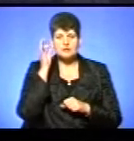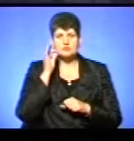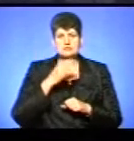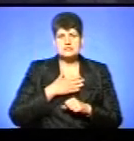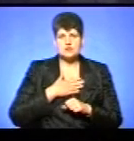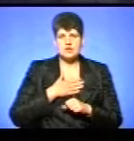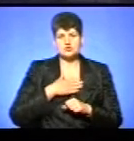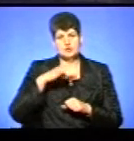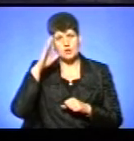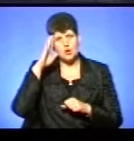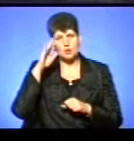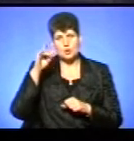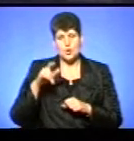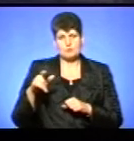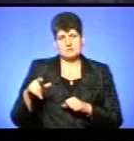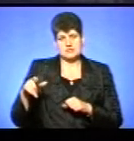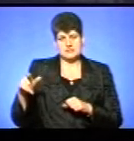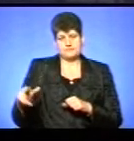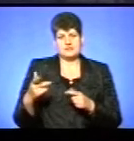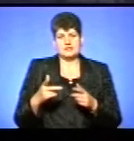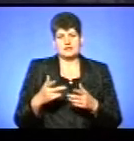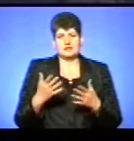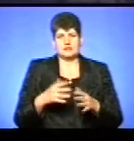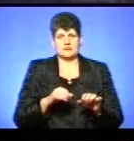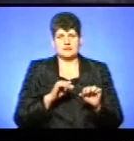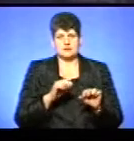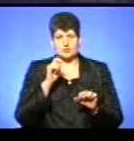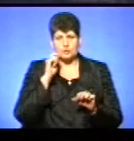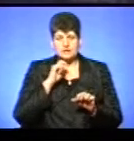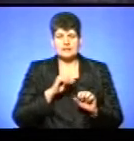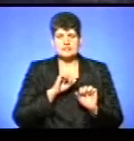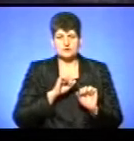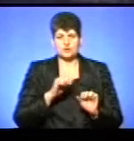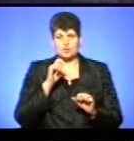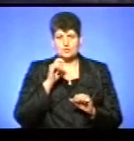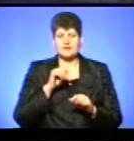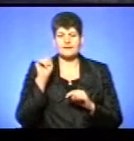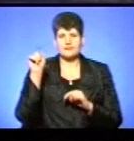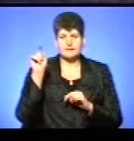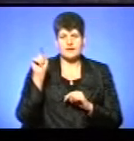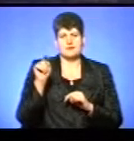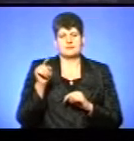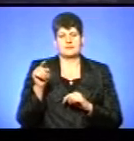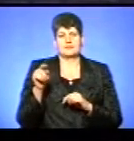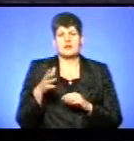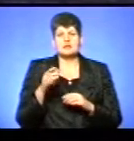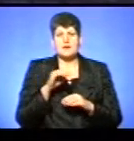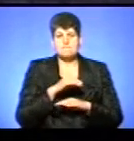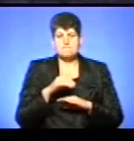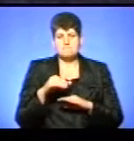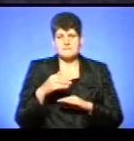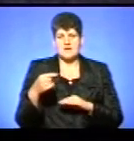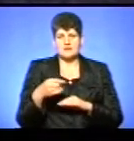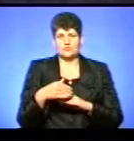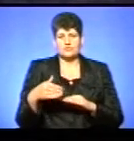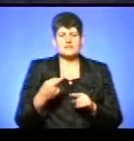наших хлопців, за наших, які відстояли Україну, відстоюють Україну там на передовій, на цього, на всі. Це